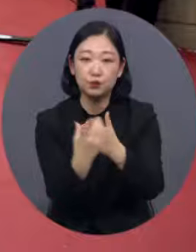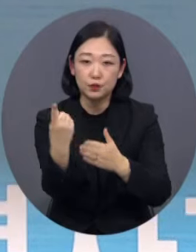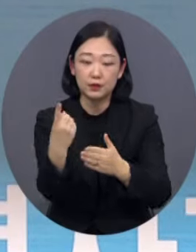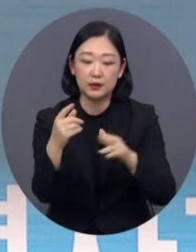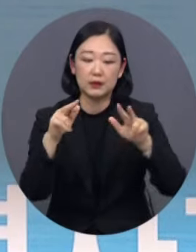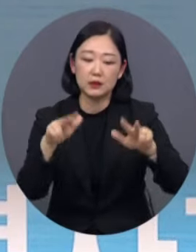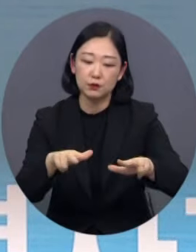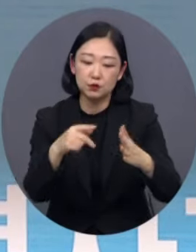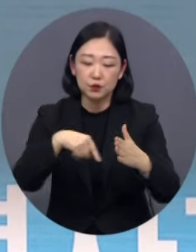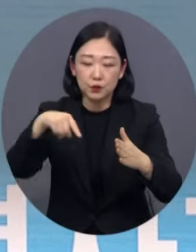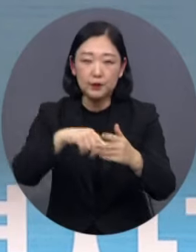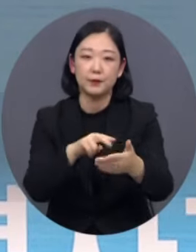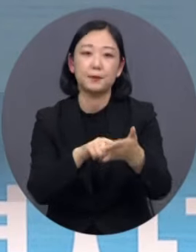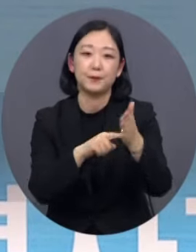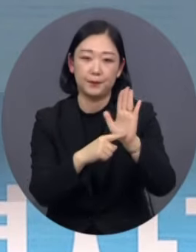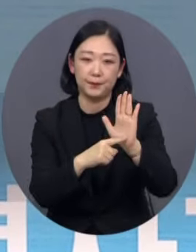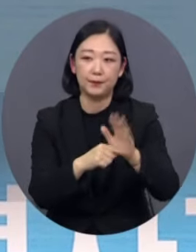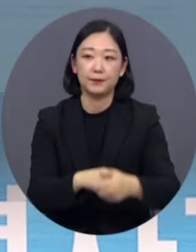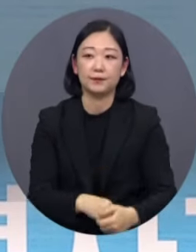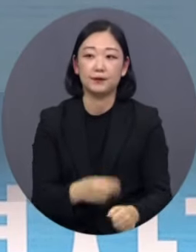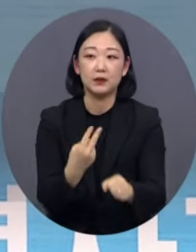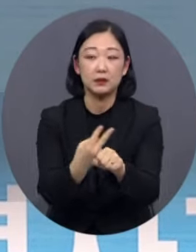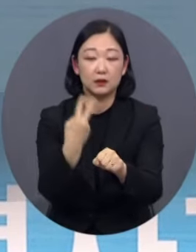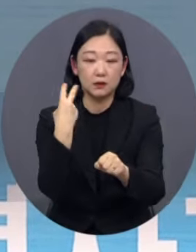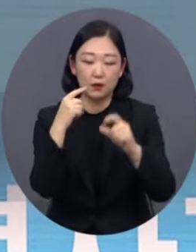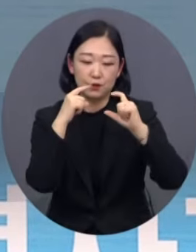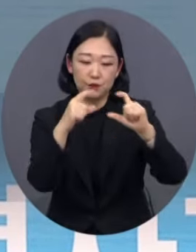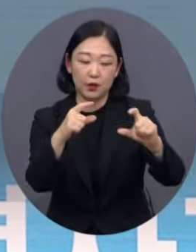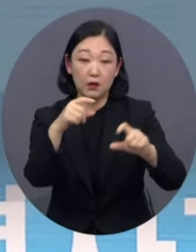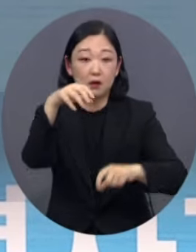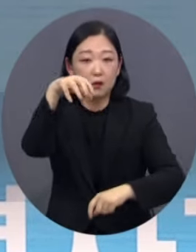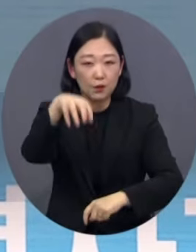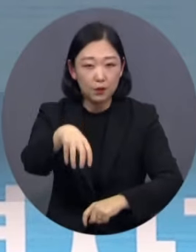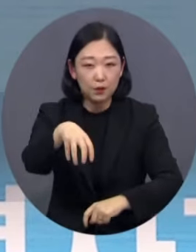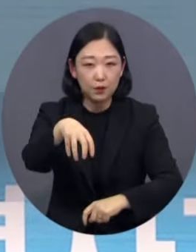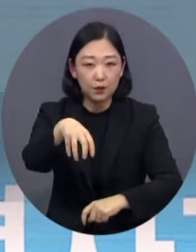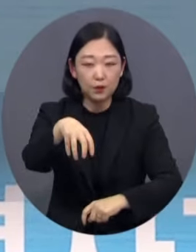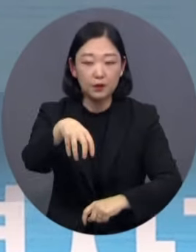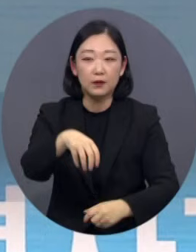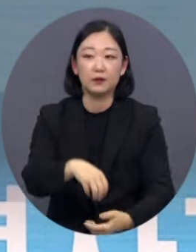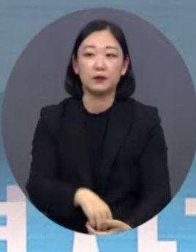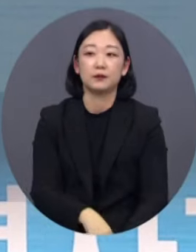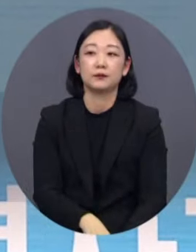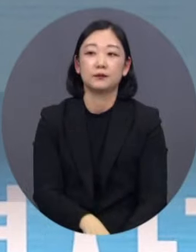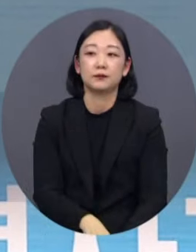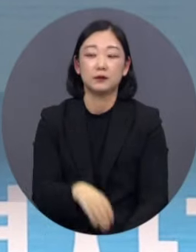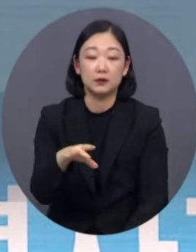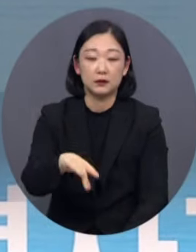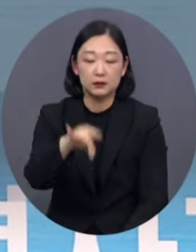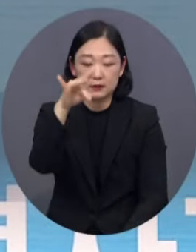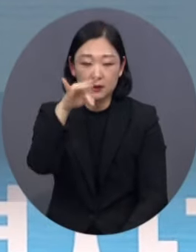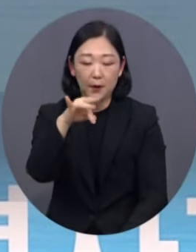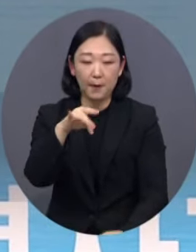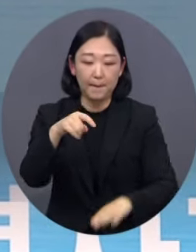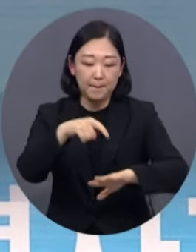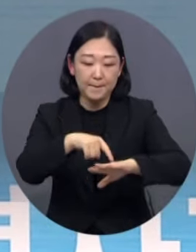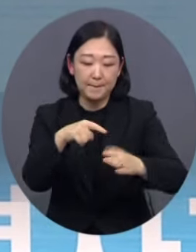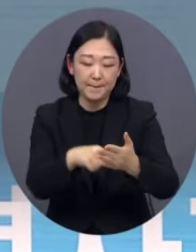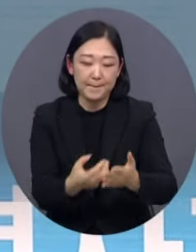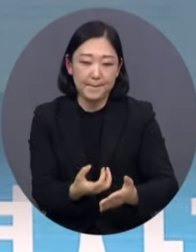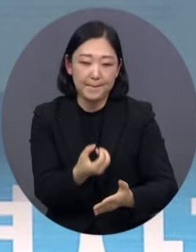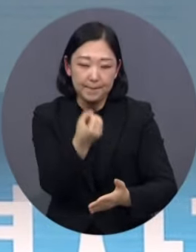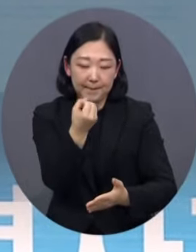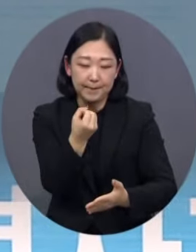했습니다. 2년 전 출마 선언을 했던 바로 이 자리에서 처음 망가짐을